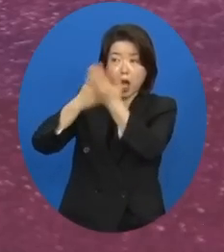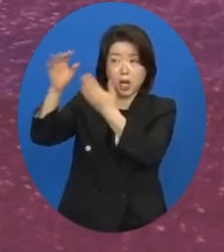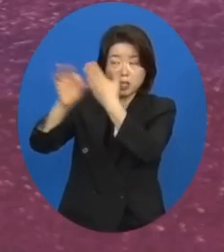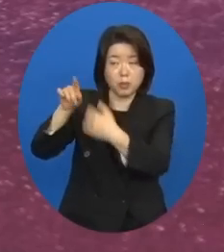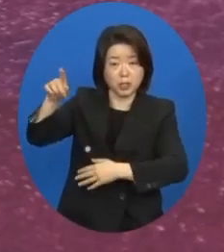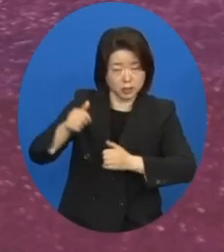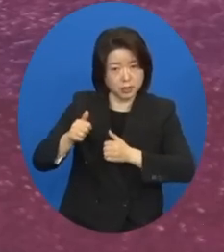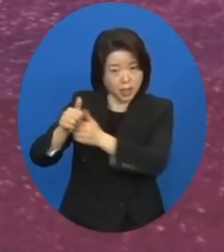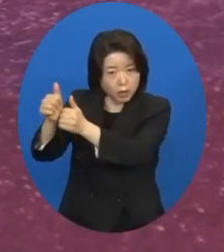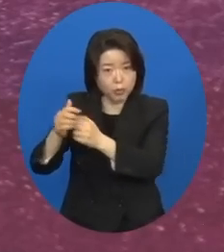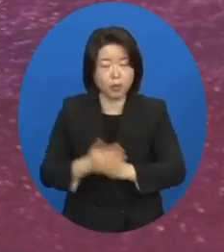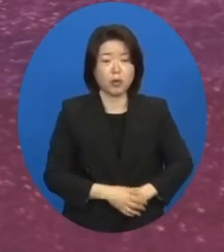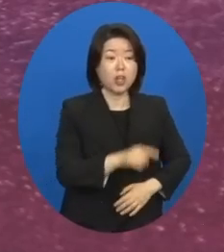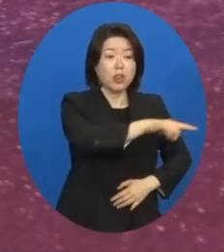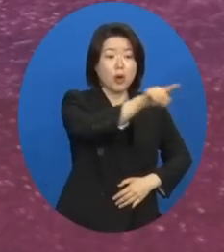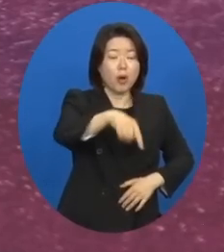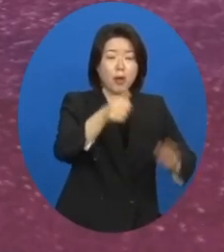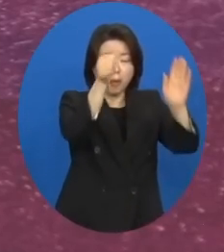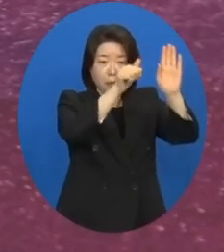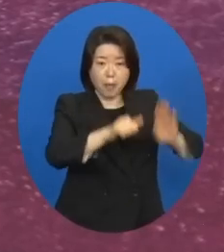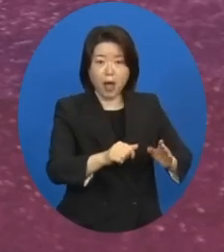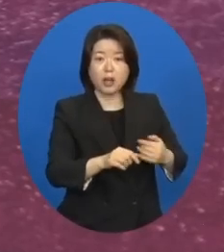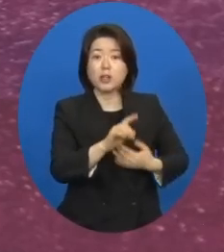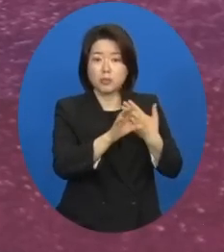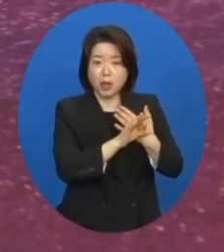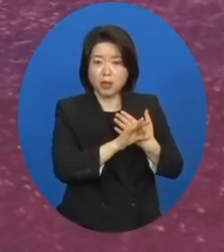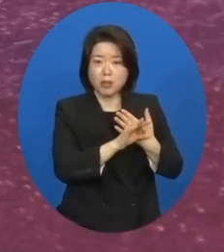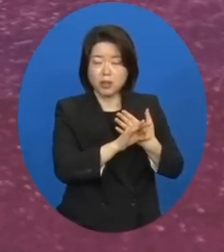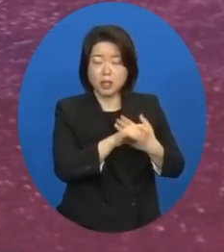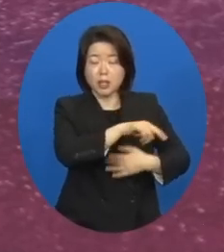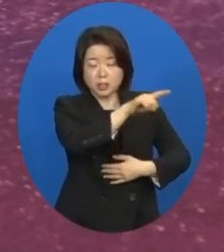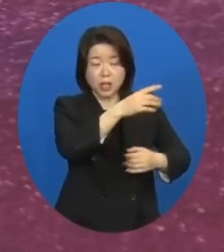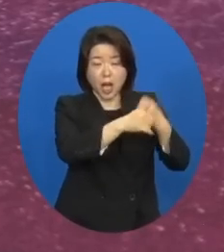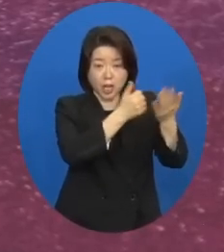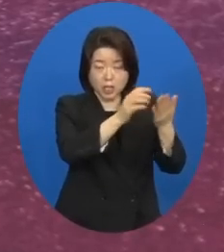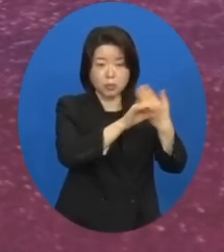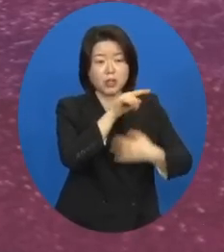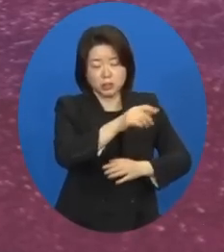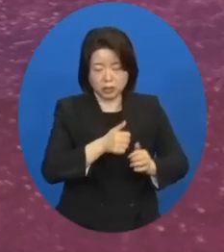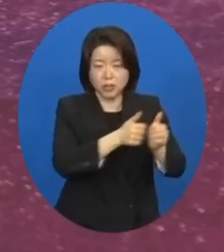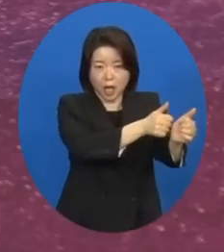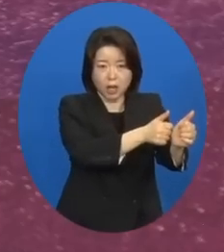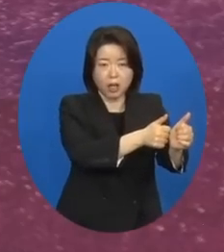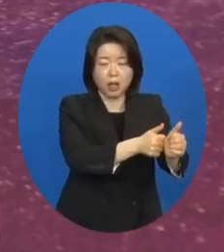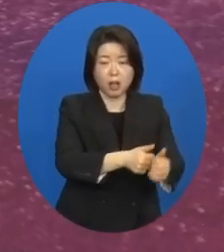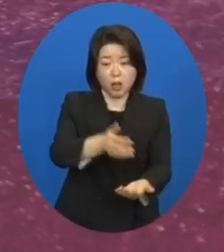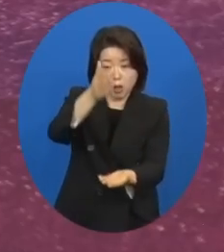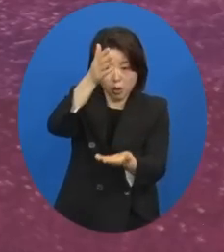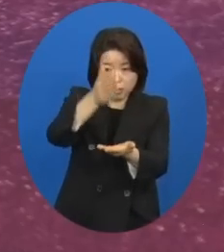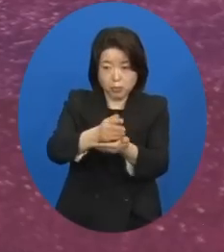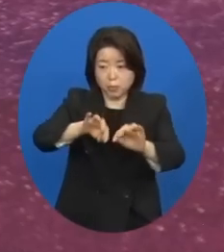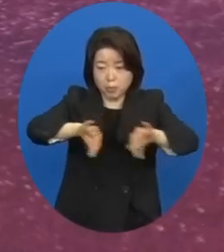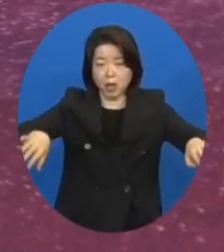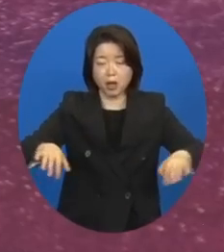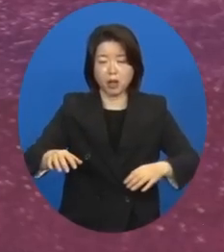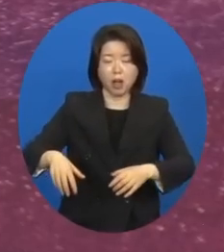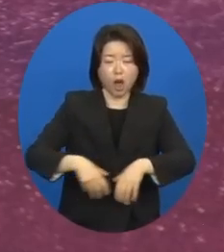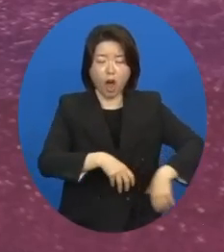따르고 바알이면 만일 하나님이면 그를 따를지니라. 너희가 어느 때까지 둘